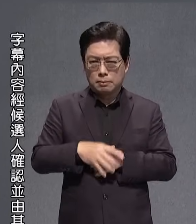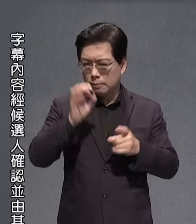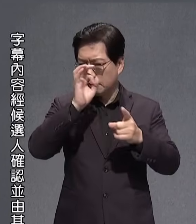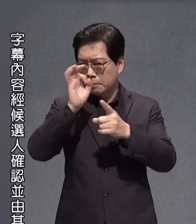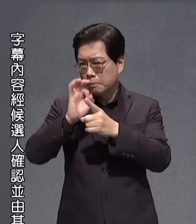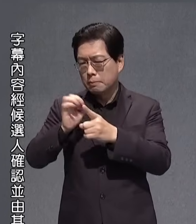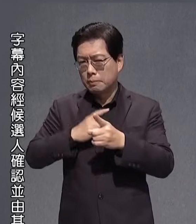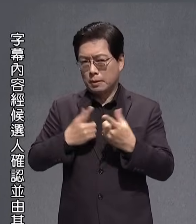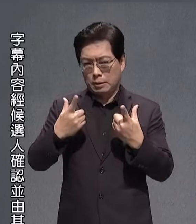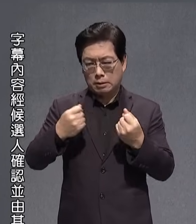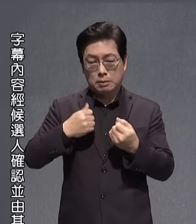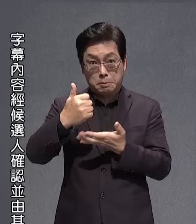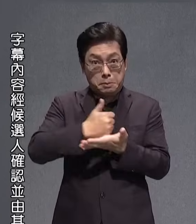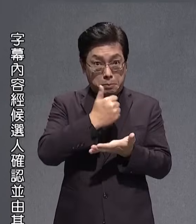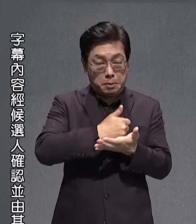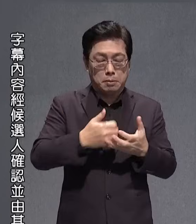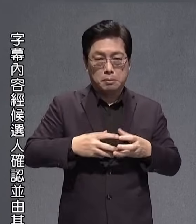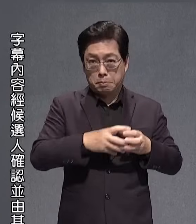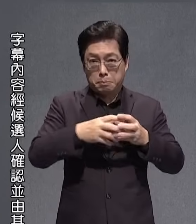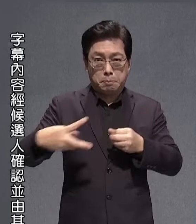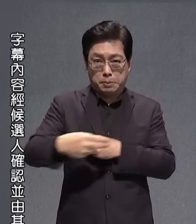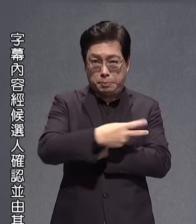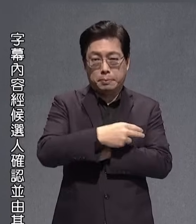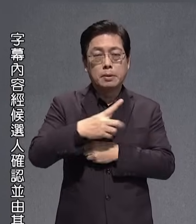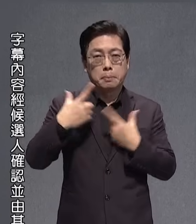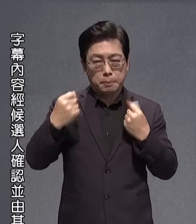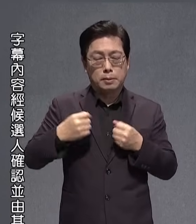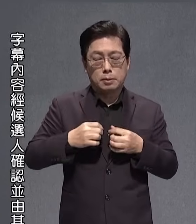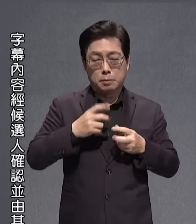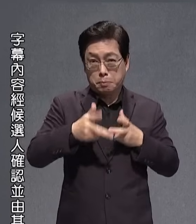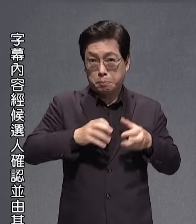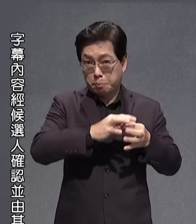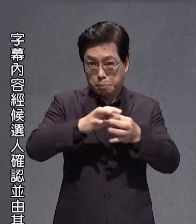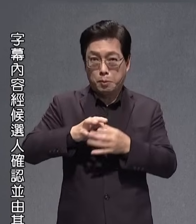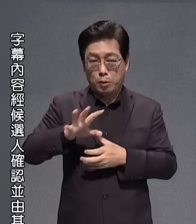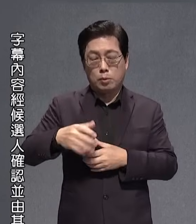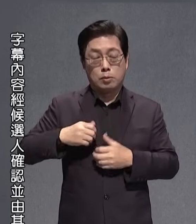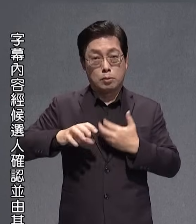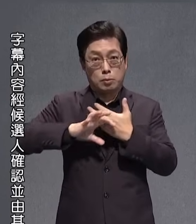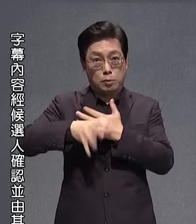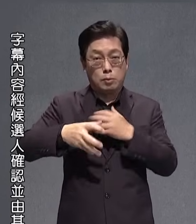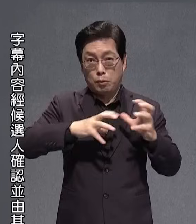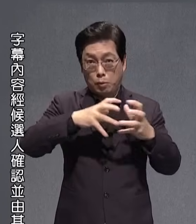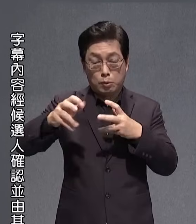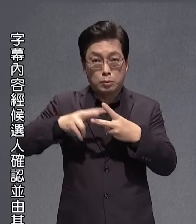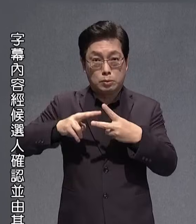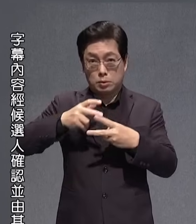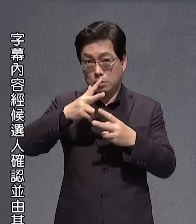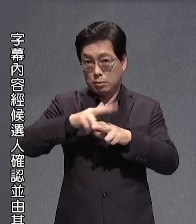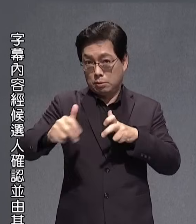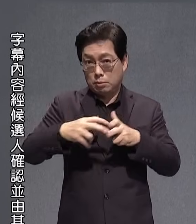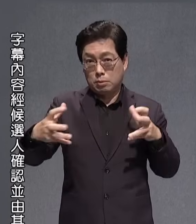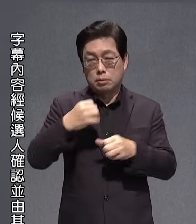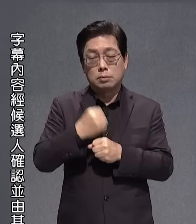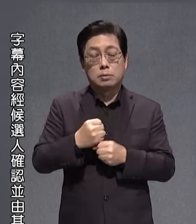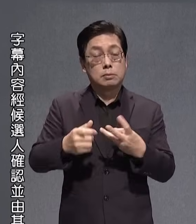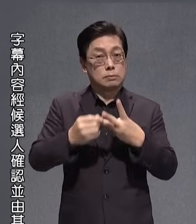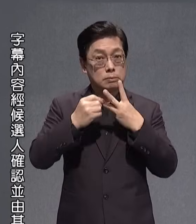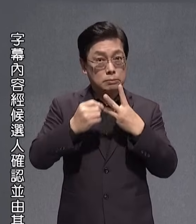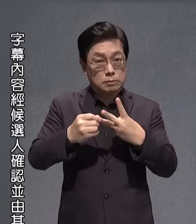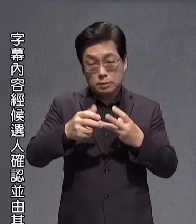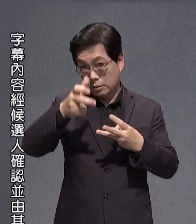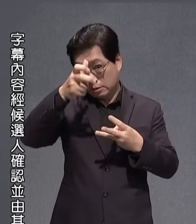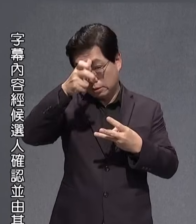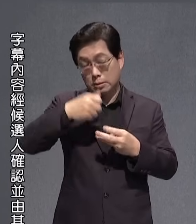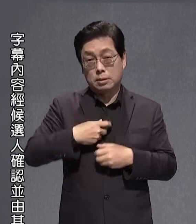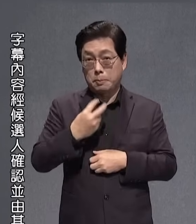断毒贩的帮派，它有一个供应链，所以要跟国际刑警来合作。第三，警察在临检